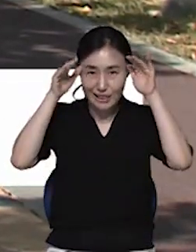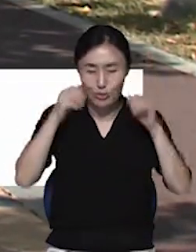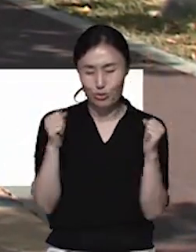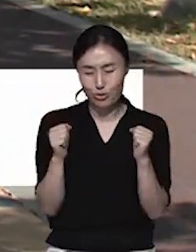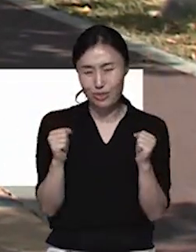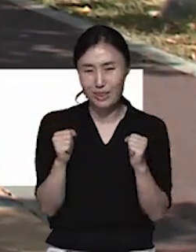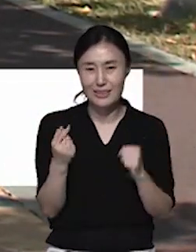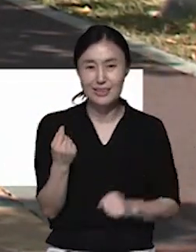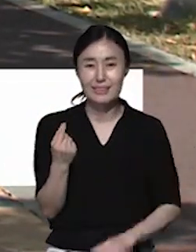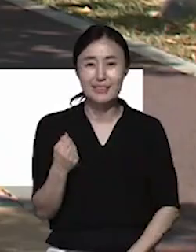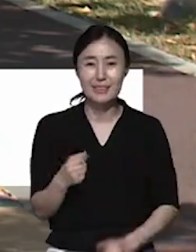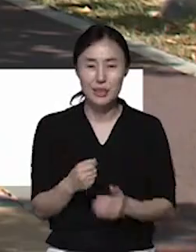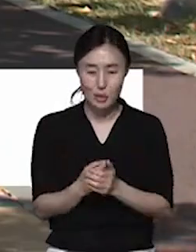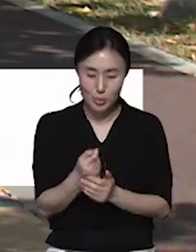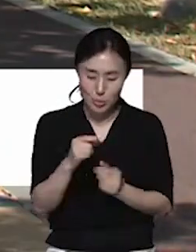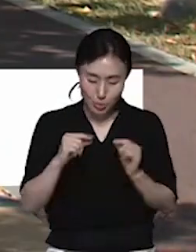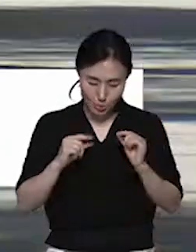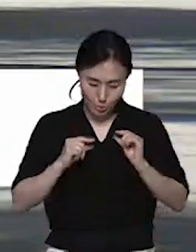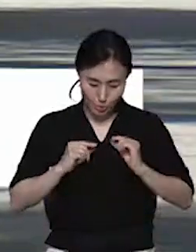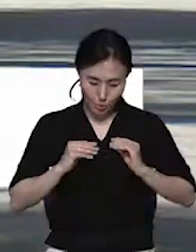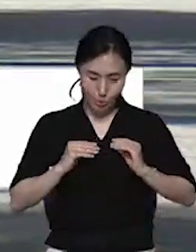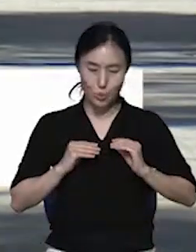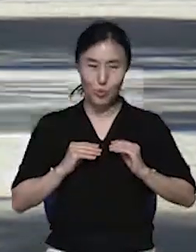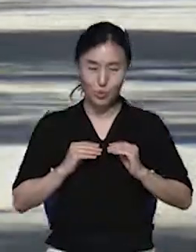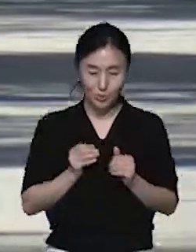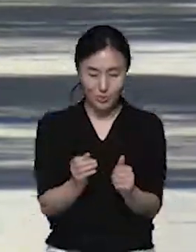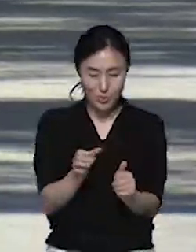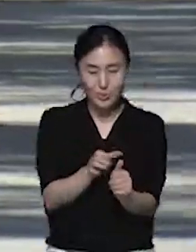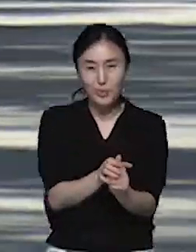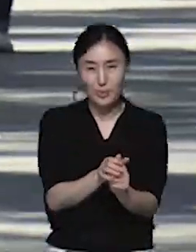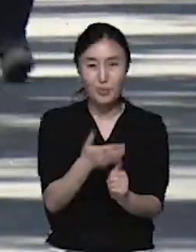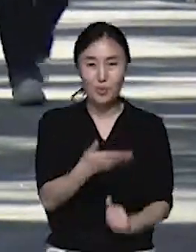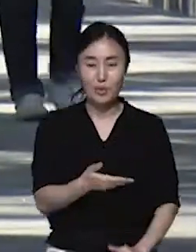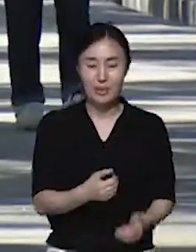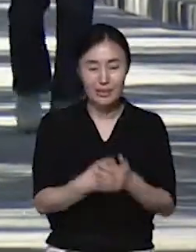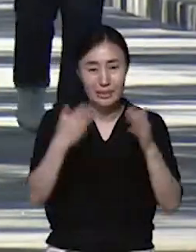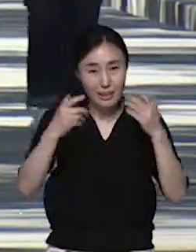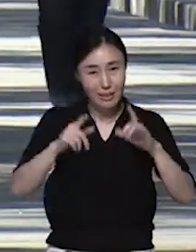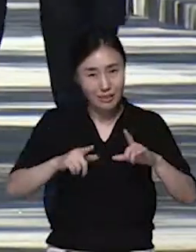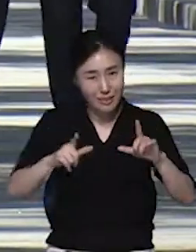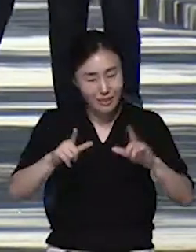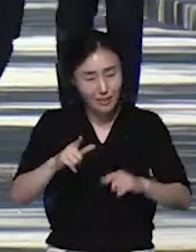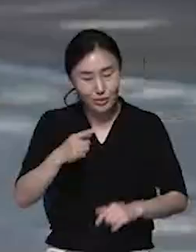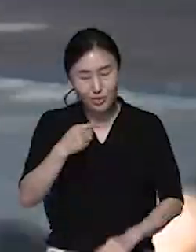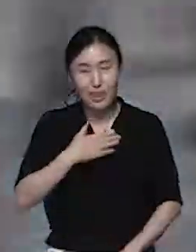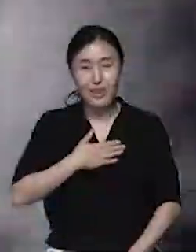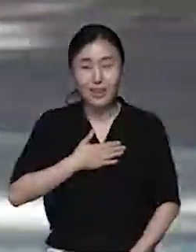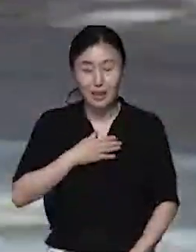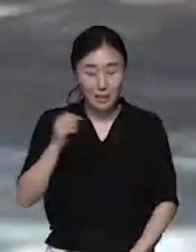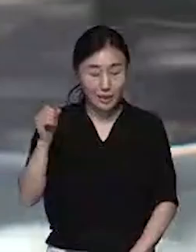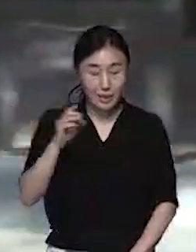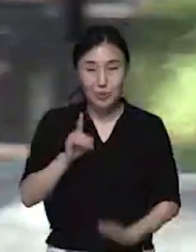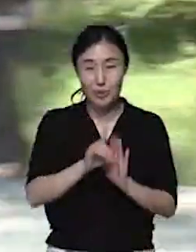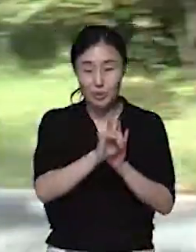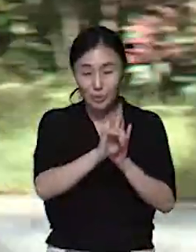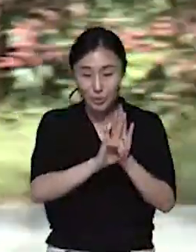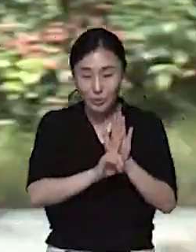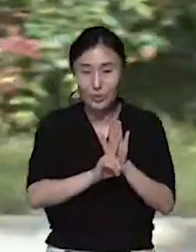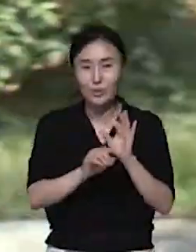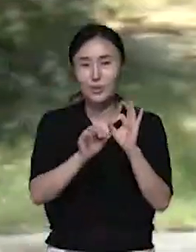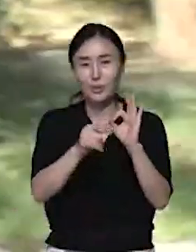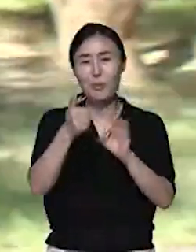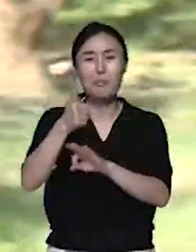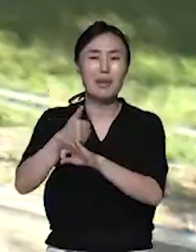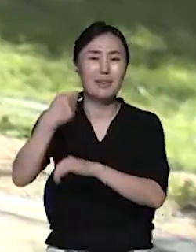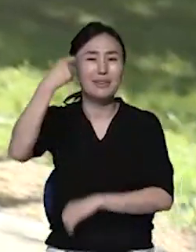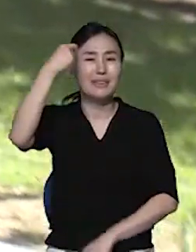추워해가지고 조금 두꺼운 옷 입혔어요. 가을이 성큼 다가왔나 싶더니 기온은 벌써 10월 말을 가리키고